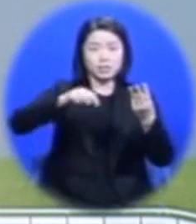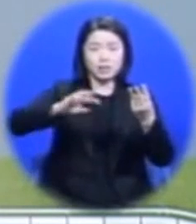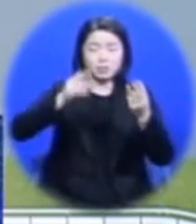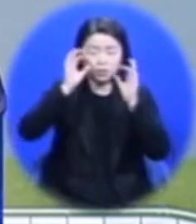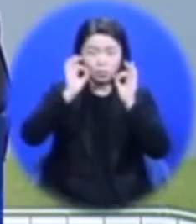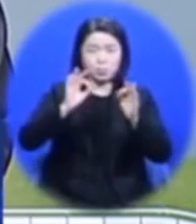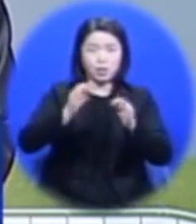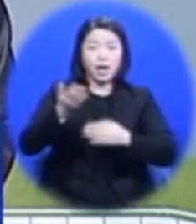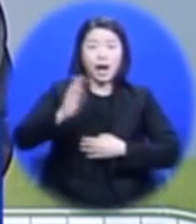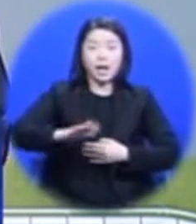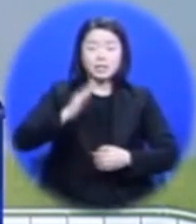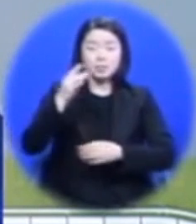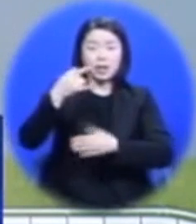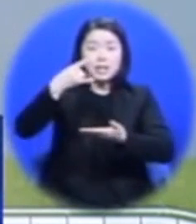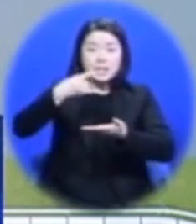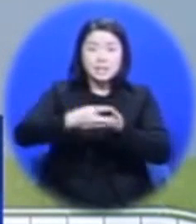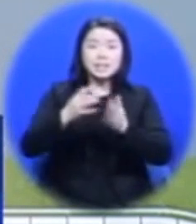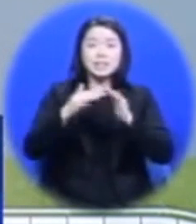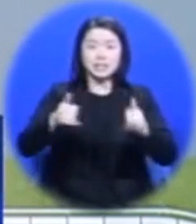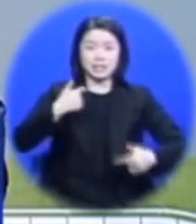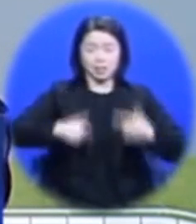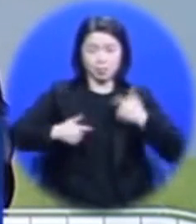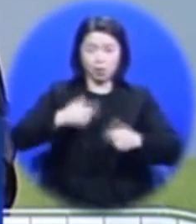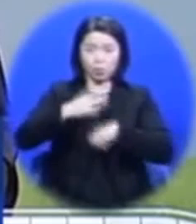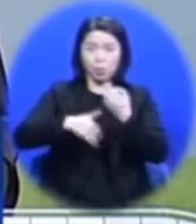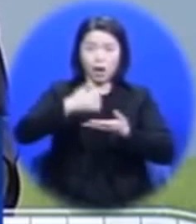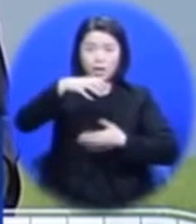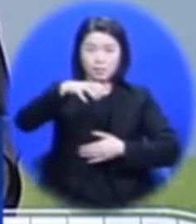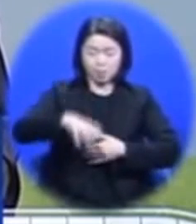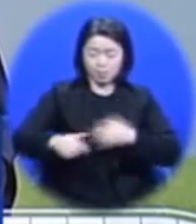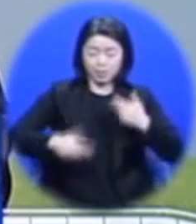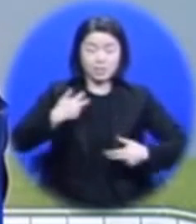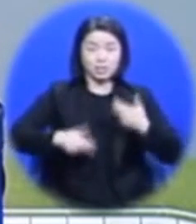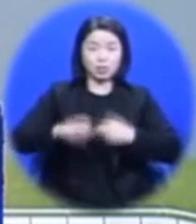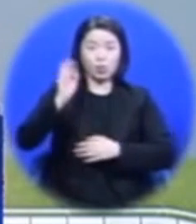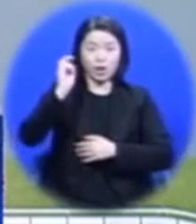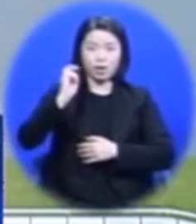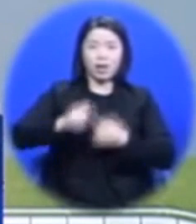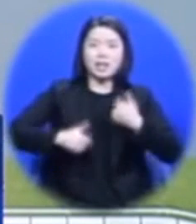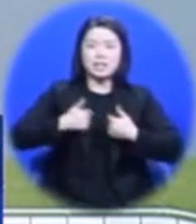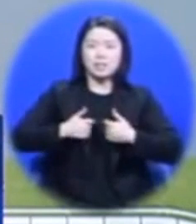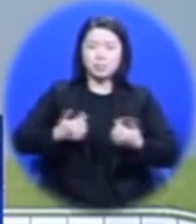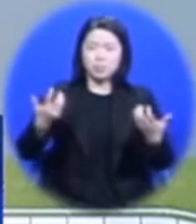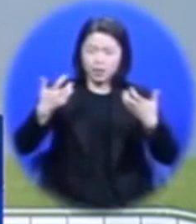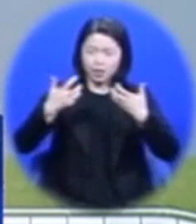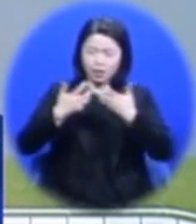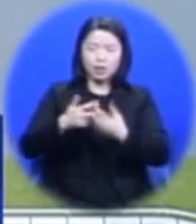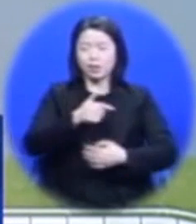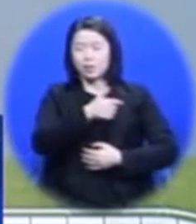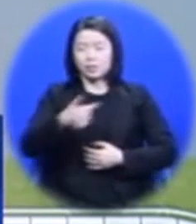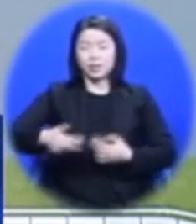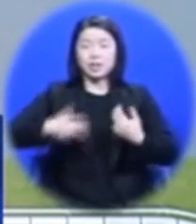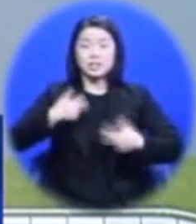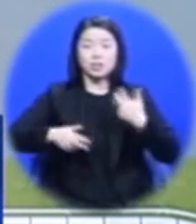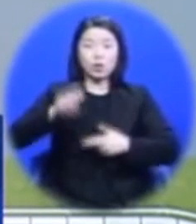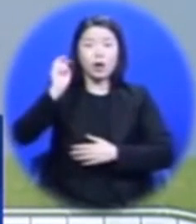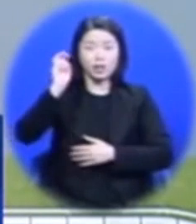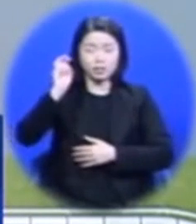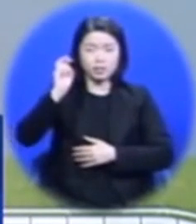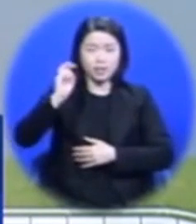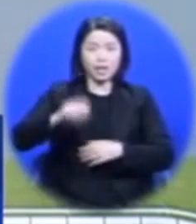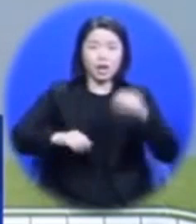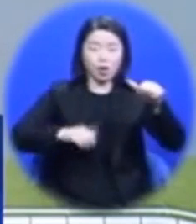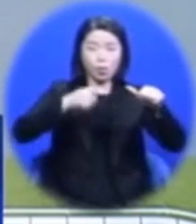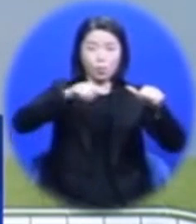그러나 의인들은 기뻐하고 하나님 앞에서 즐거워할 것이다. 기쁨에 겨워서 크게 즐거워할 것이다.